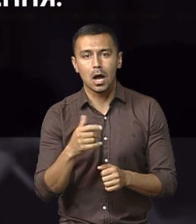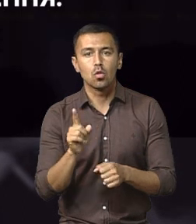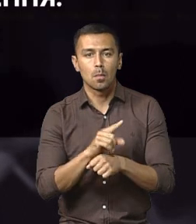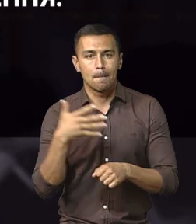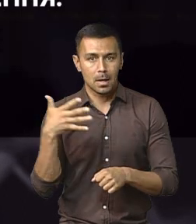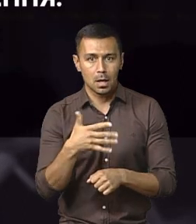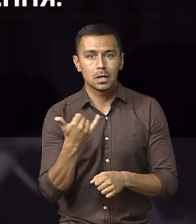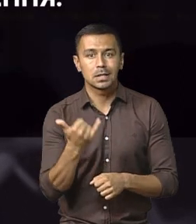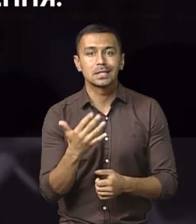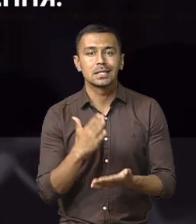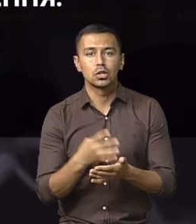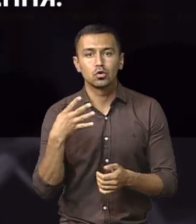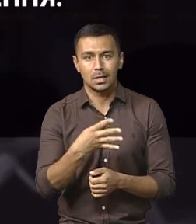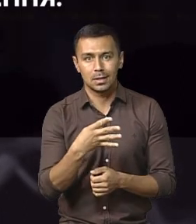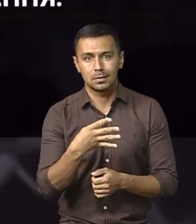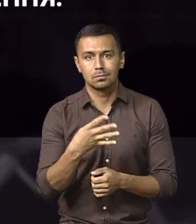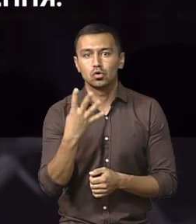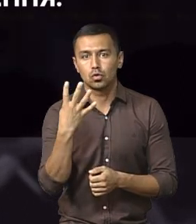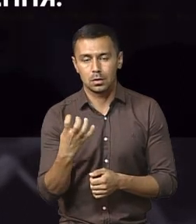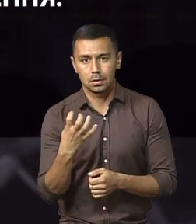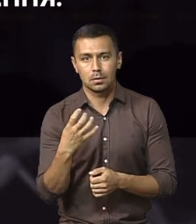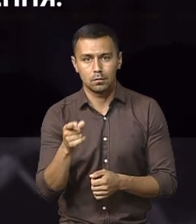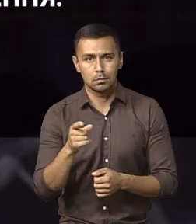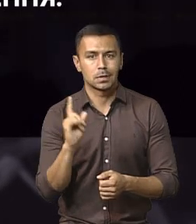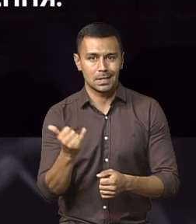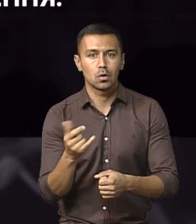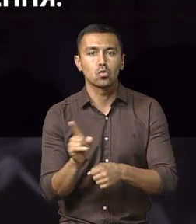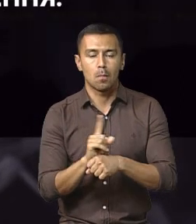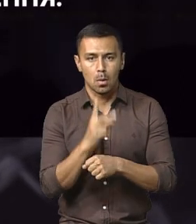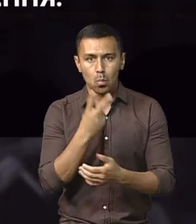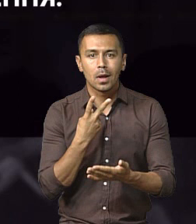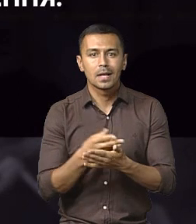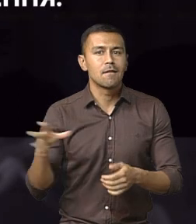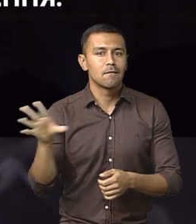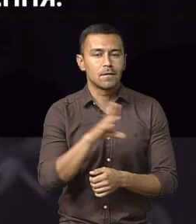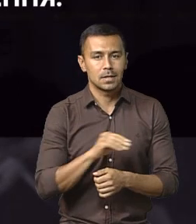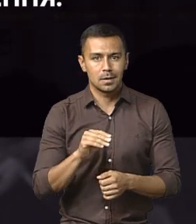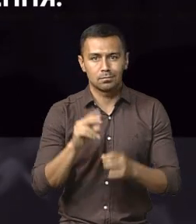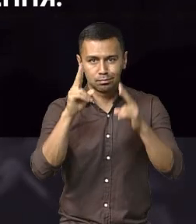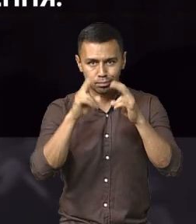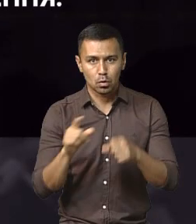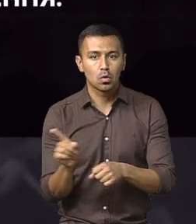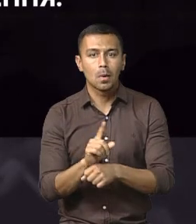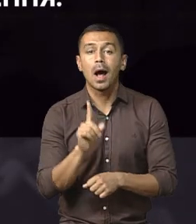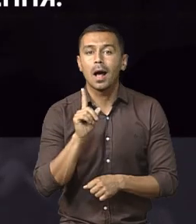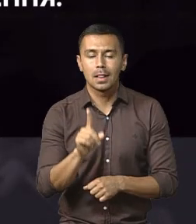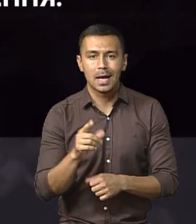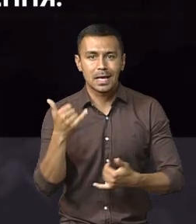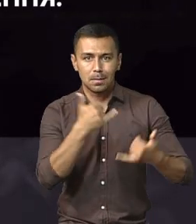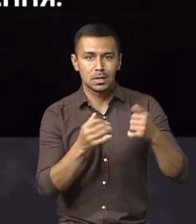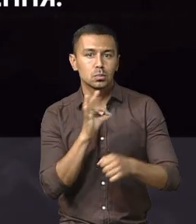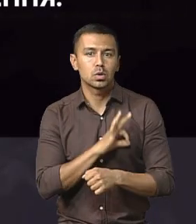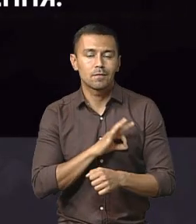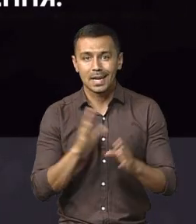нас 4400. ЛКП аналіз. Вони прийшли до норми. Показники всі біоаналізи в нормі, але хімічне